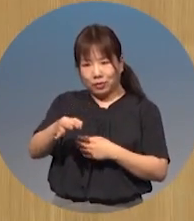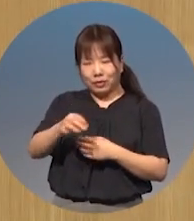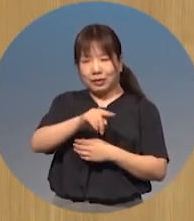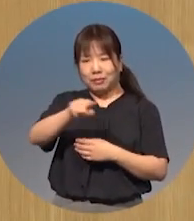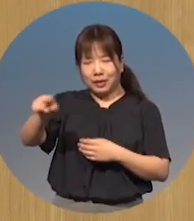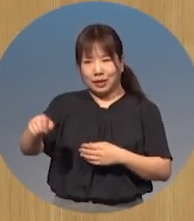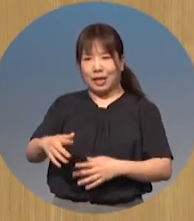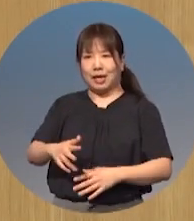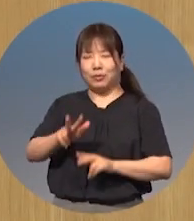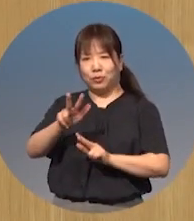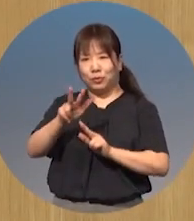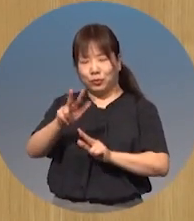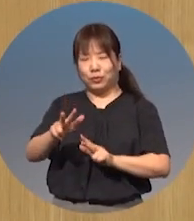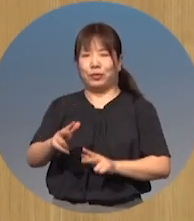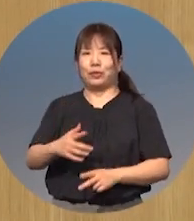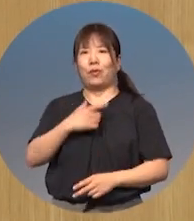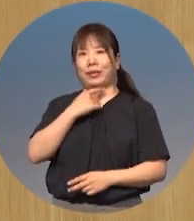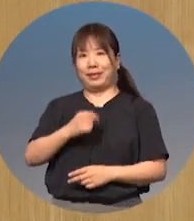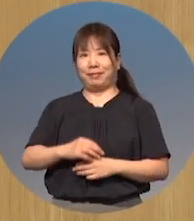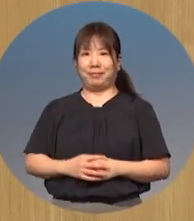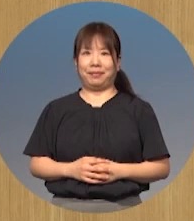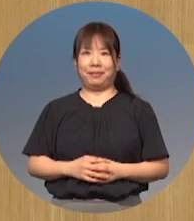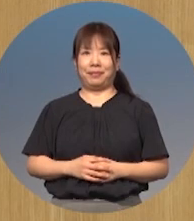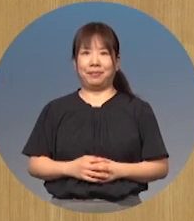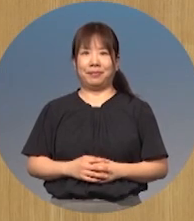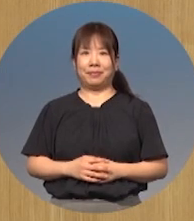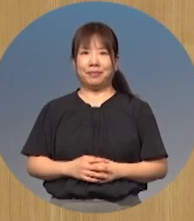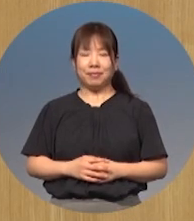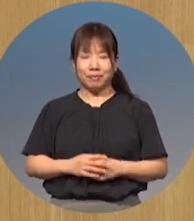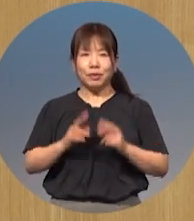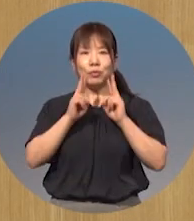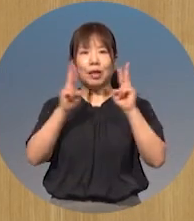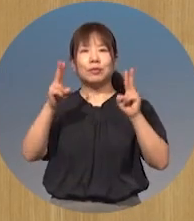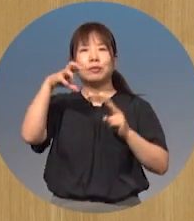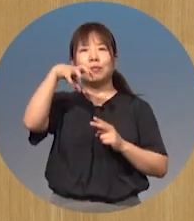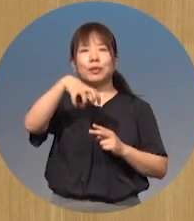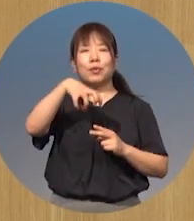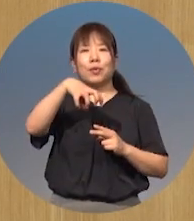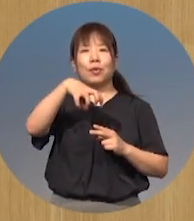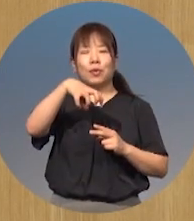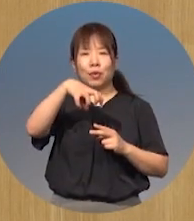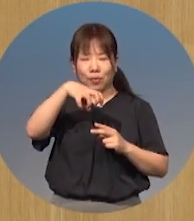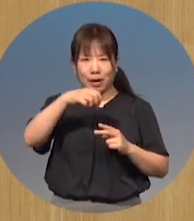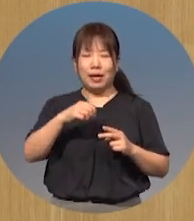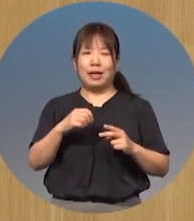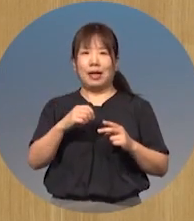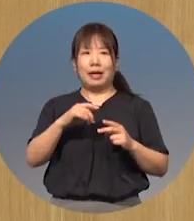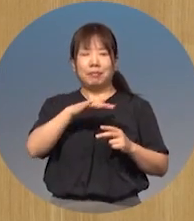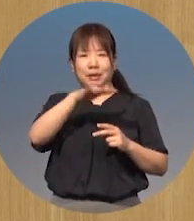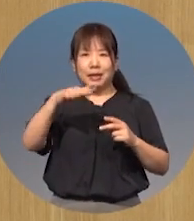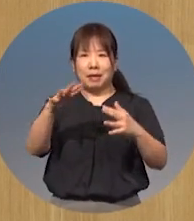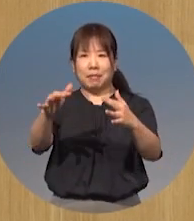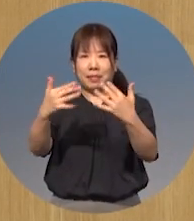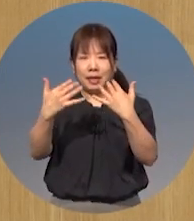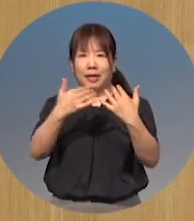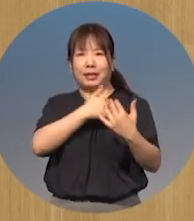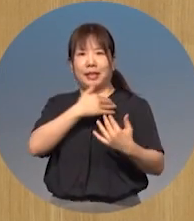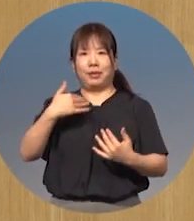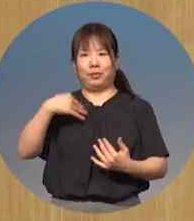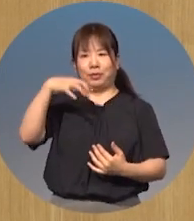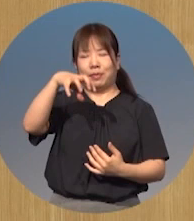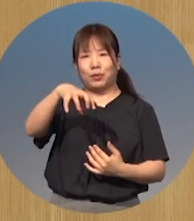歌の場所を税務署と消費生活センターの前にしてほしいです